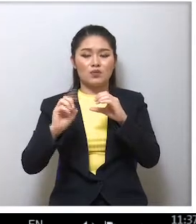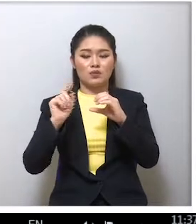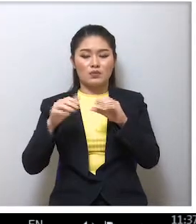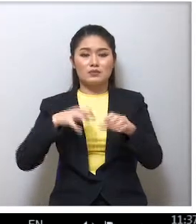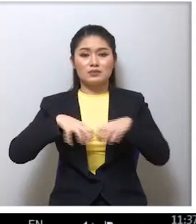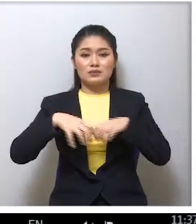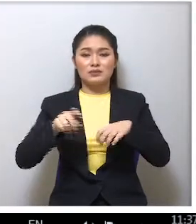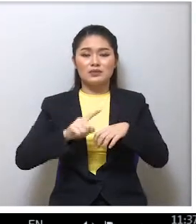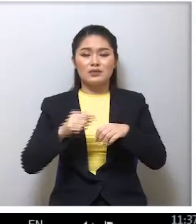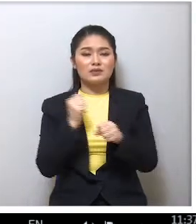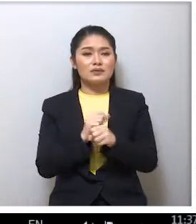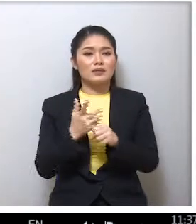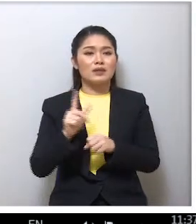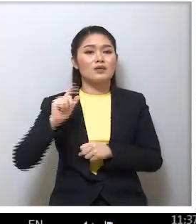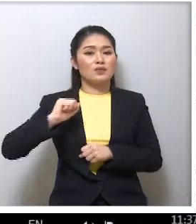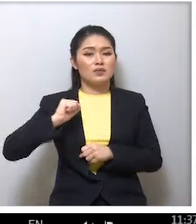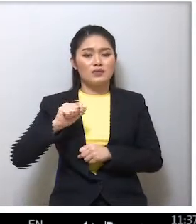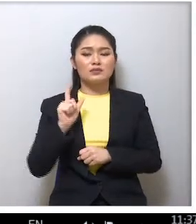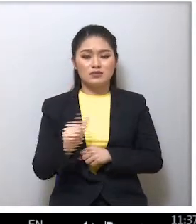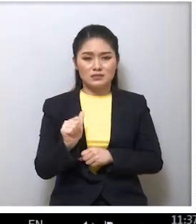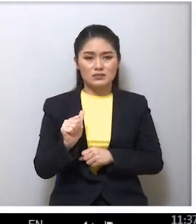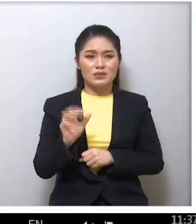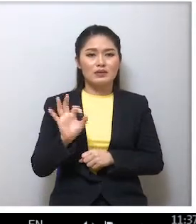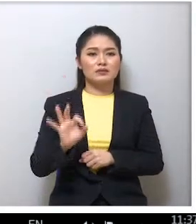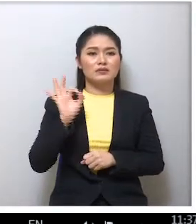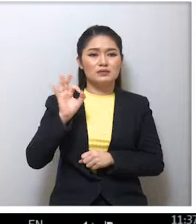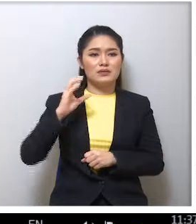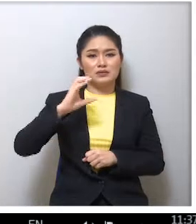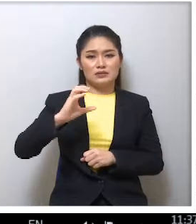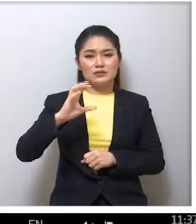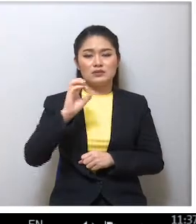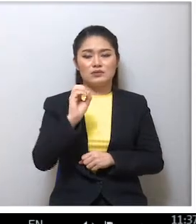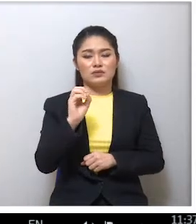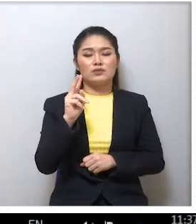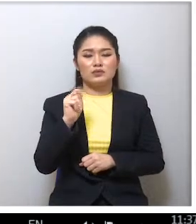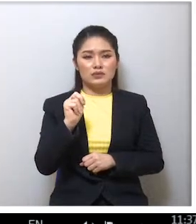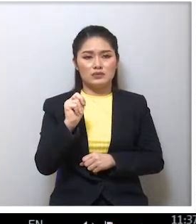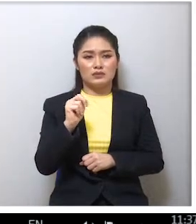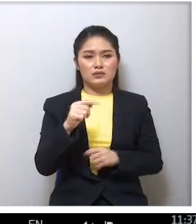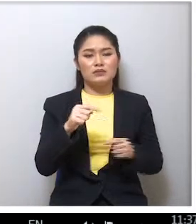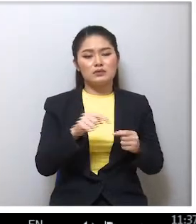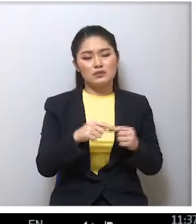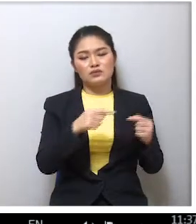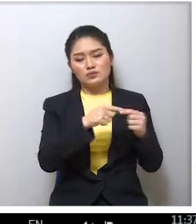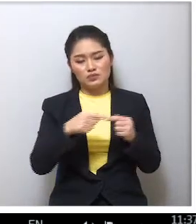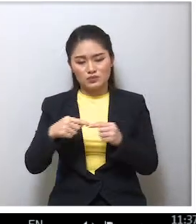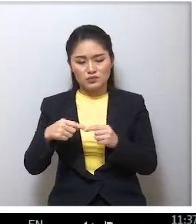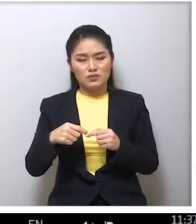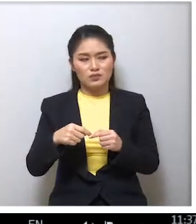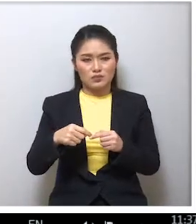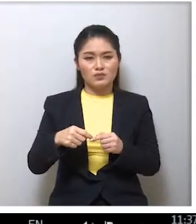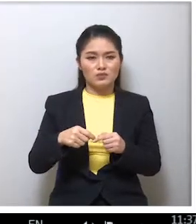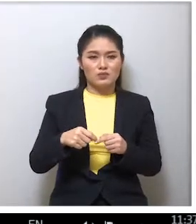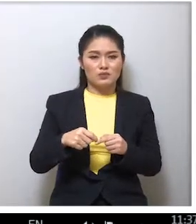พลีกอนก็ทำไงครับคลิกขวาเลือก convert to edit polygon poly ใช่ไ